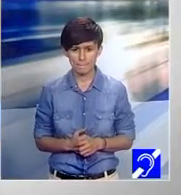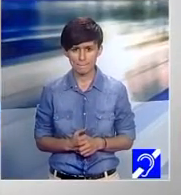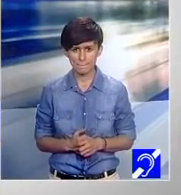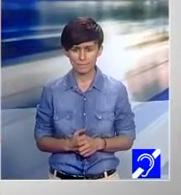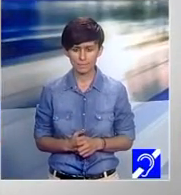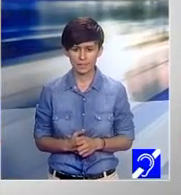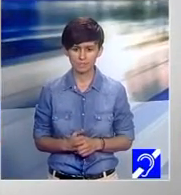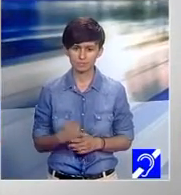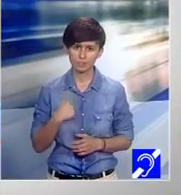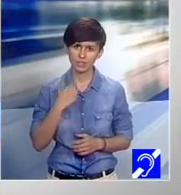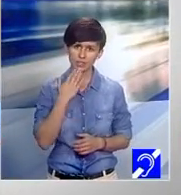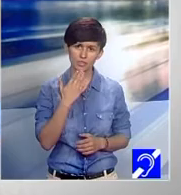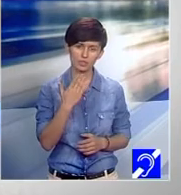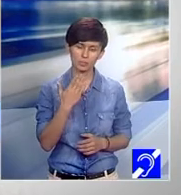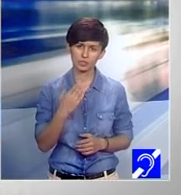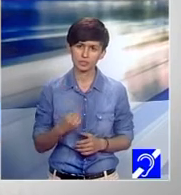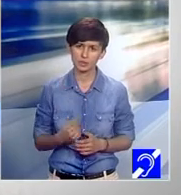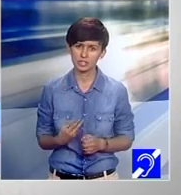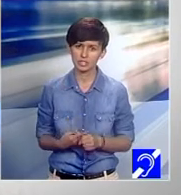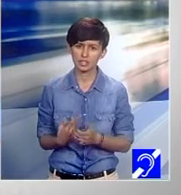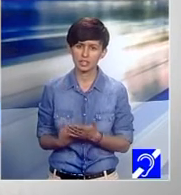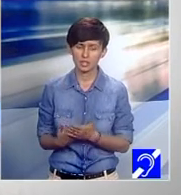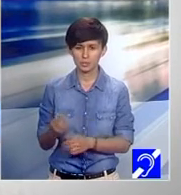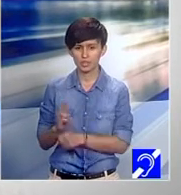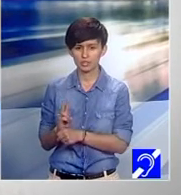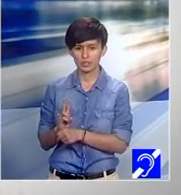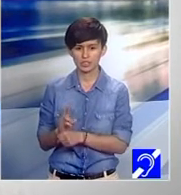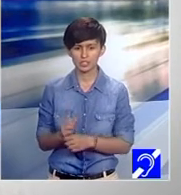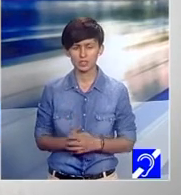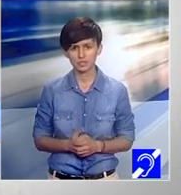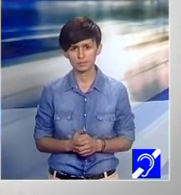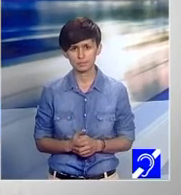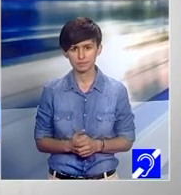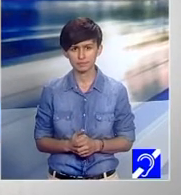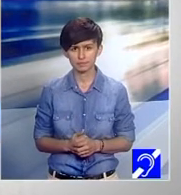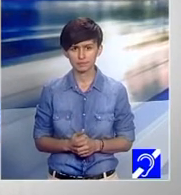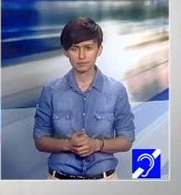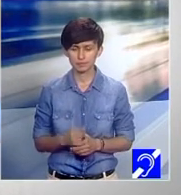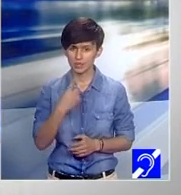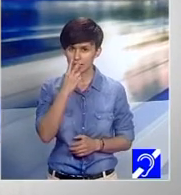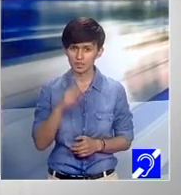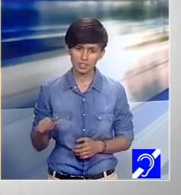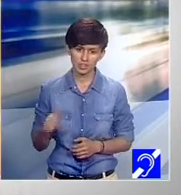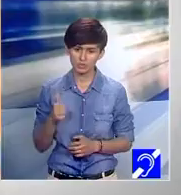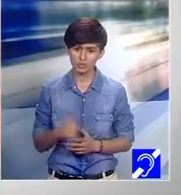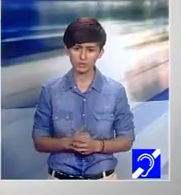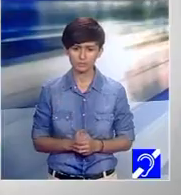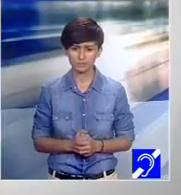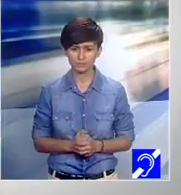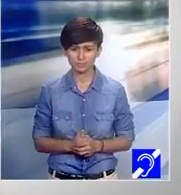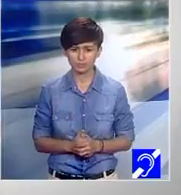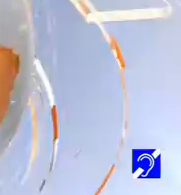Doamnelor și domnilor, acestea au fost știrile. Sunt Bogdan Cristian, ne revedem în curând.